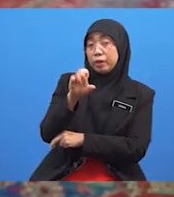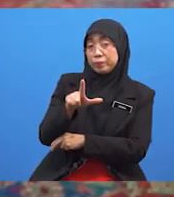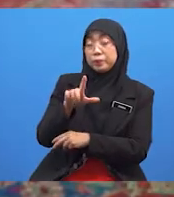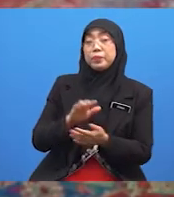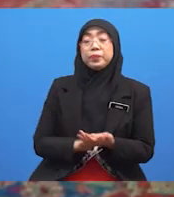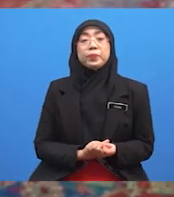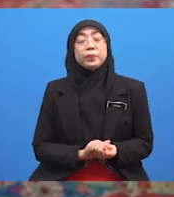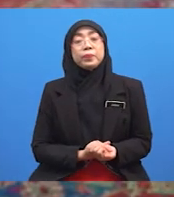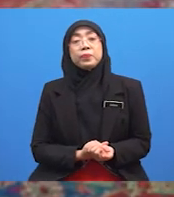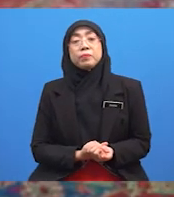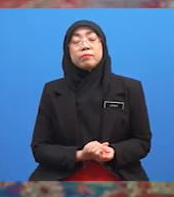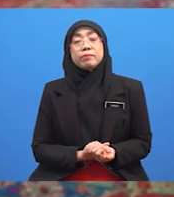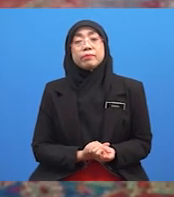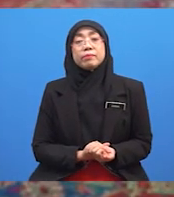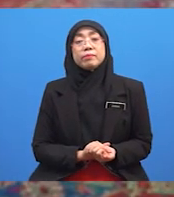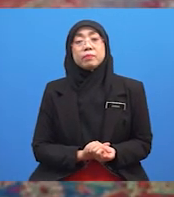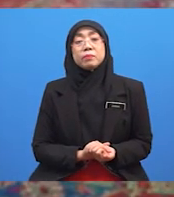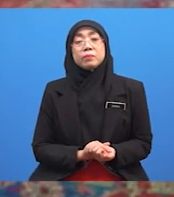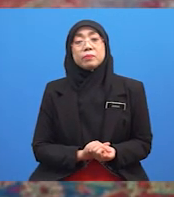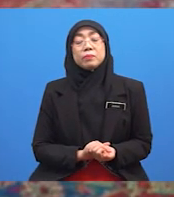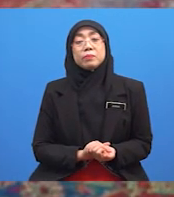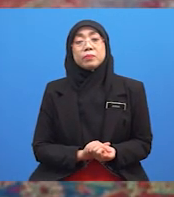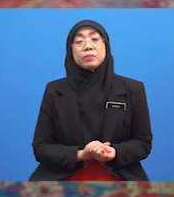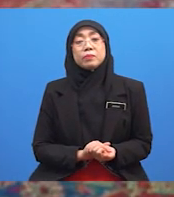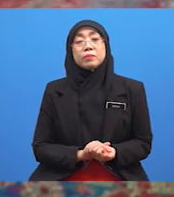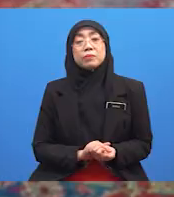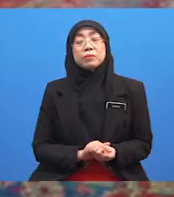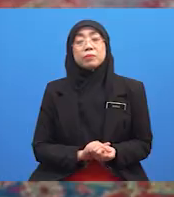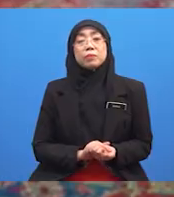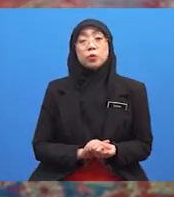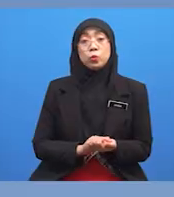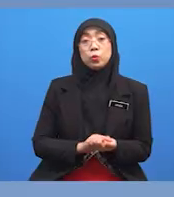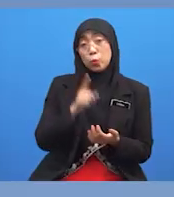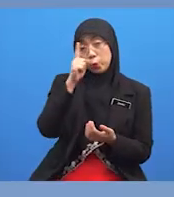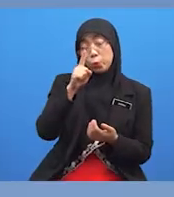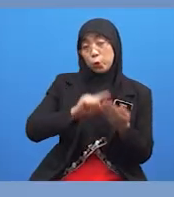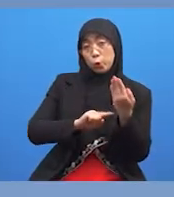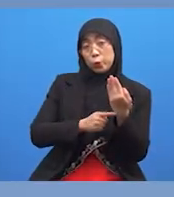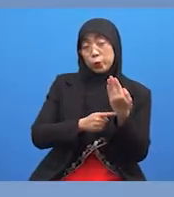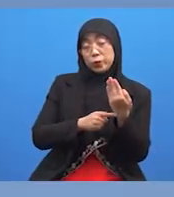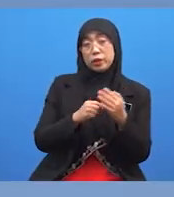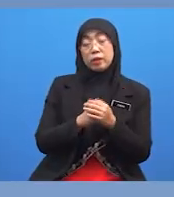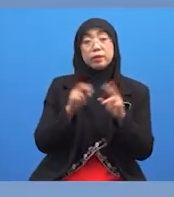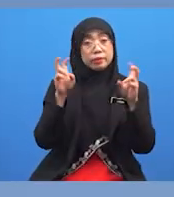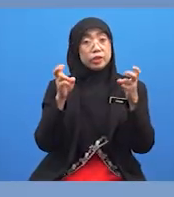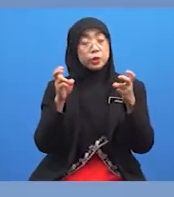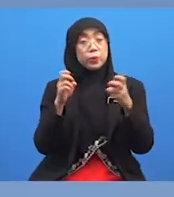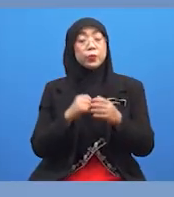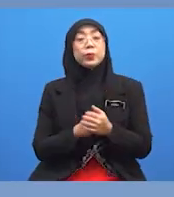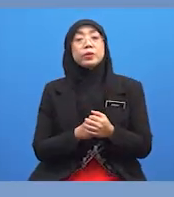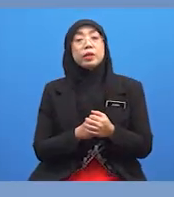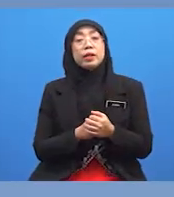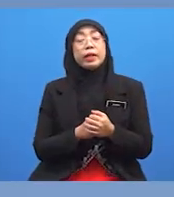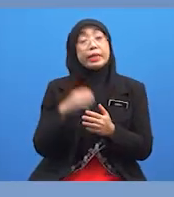Baiklah, para pelajar yang dikasihi sekalian, sebagai pendahuluan, bagi tajuk pada kali ini,